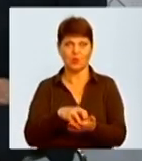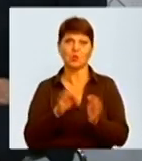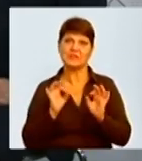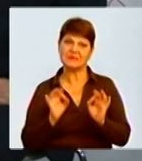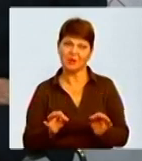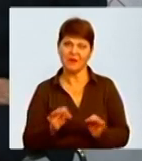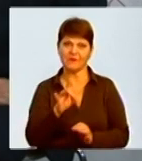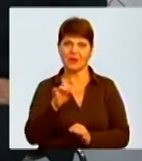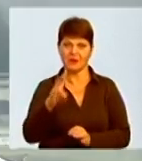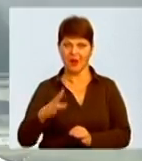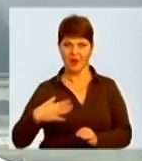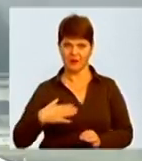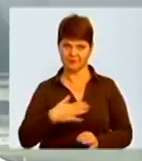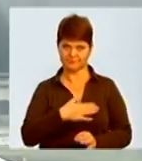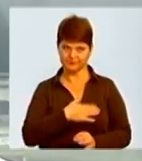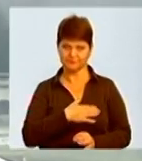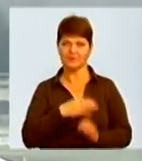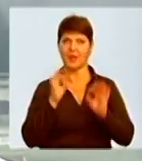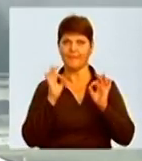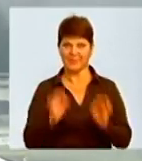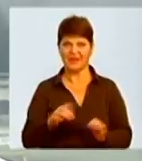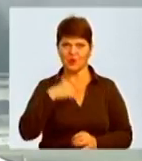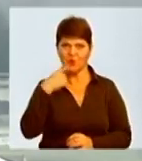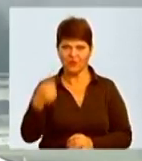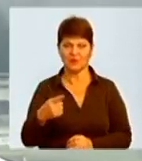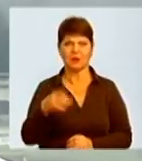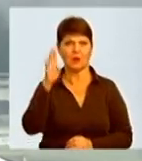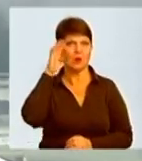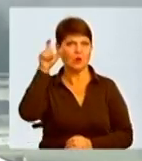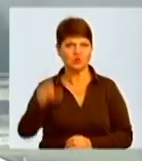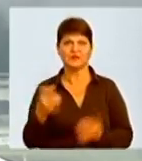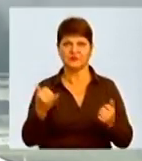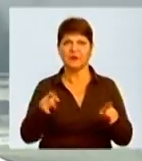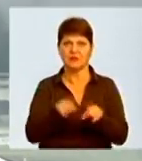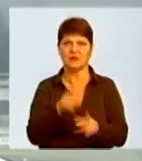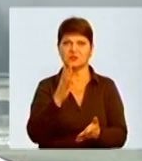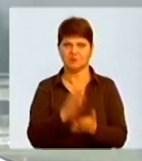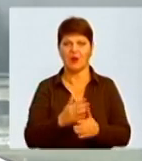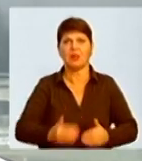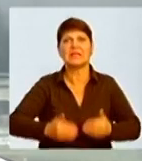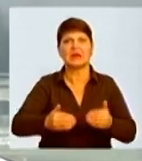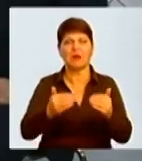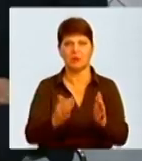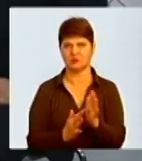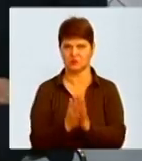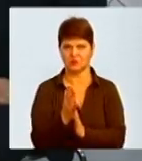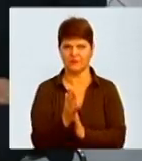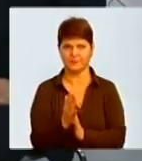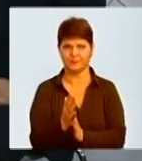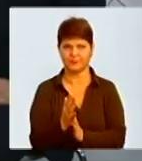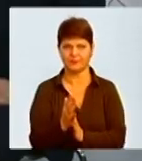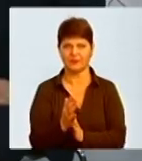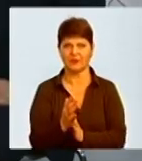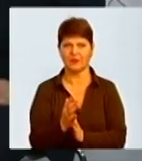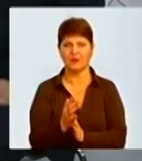рак грудної залози? Правильно говорити, так? У чоловіків сьогодні теж має певну динаміку до зростання. В 1% випадків